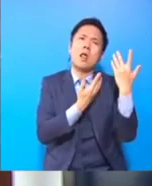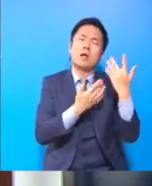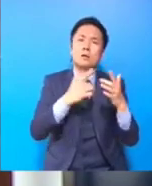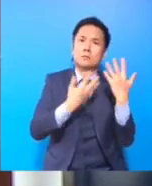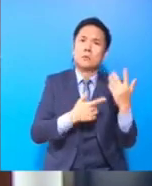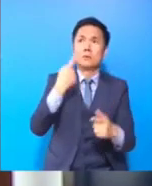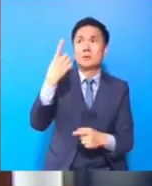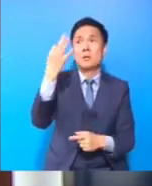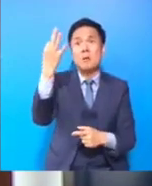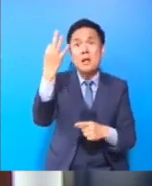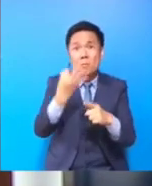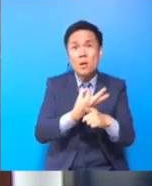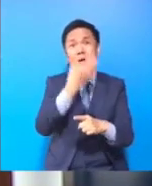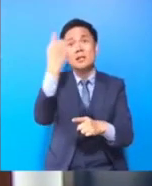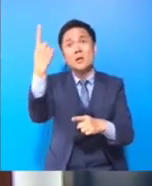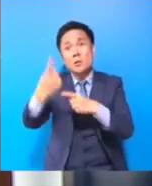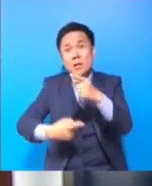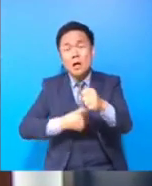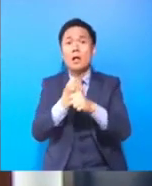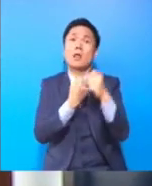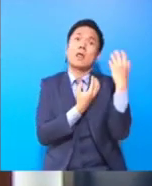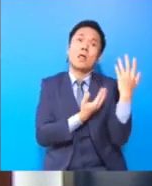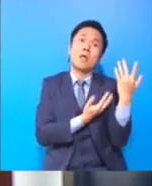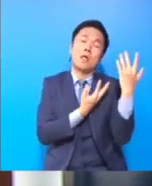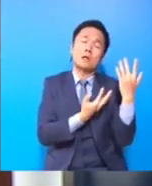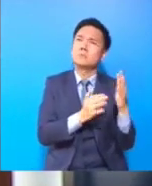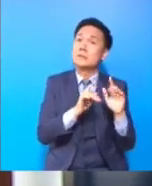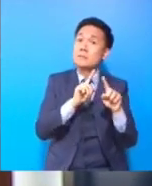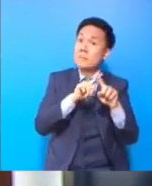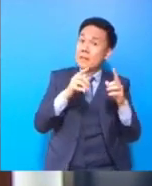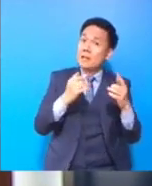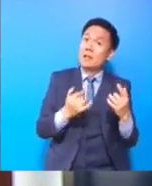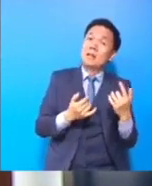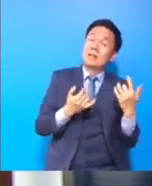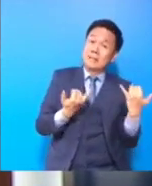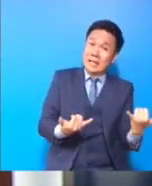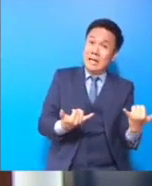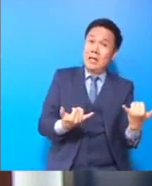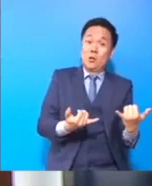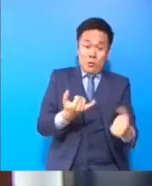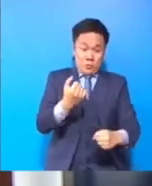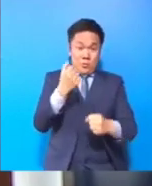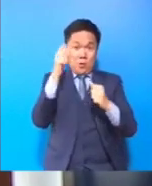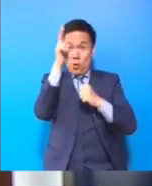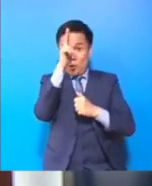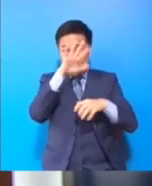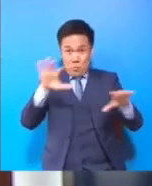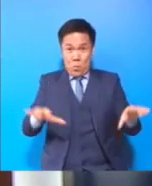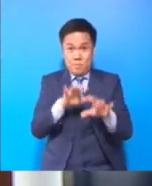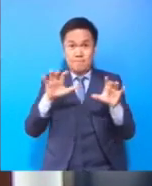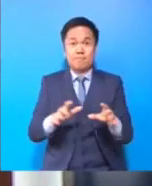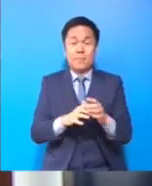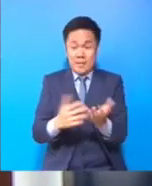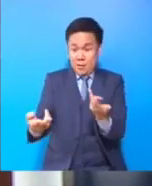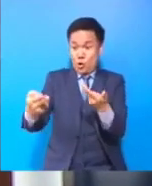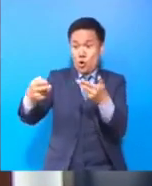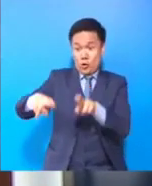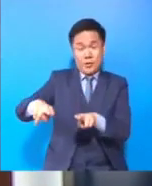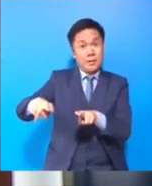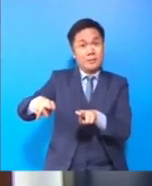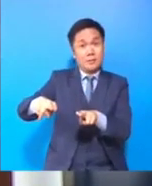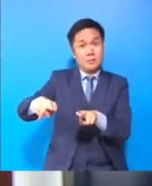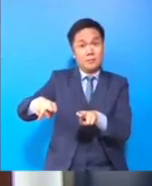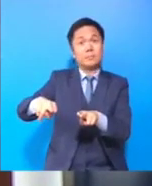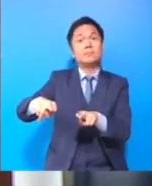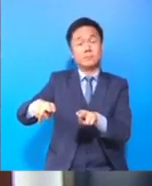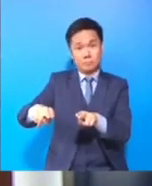sembilan bulan hingga lebih sampai tahun tapi kini hari dengan usai telah jalankan WiFi aja ini dengan sistem kontek ini